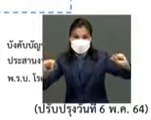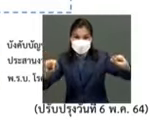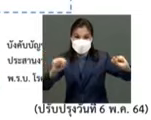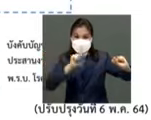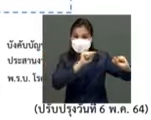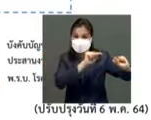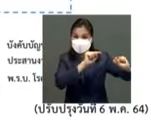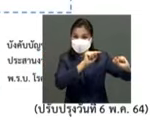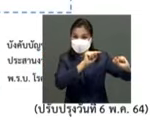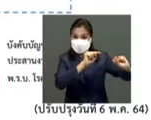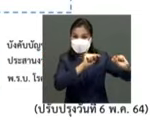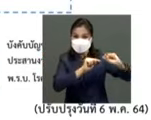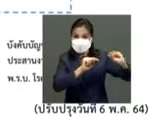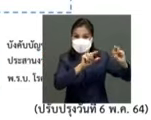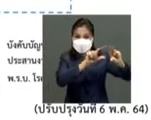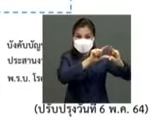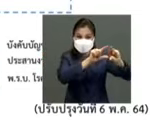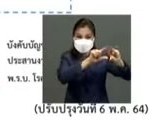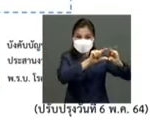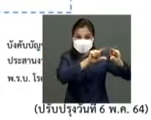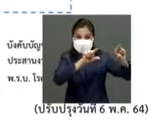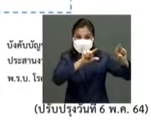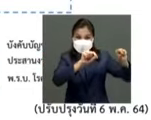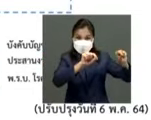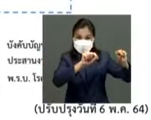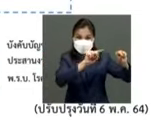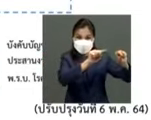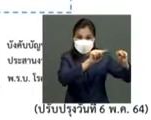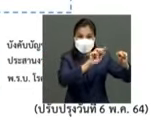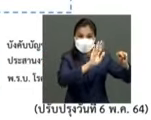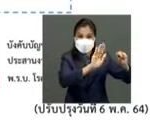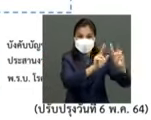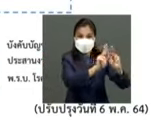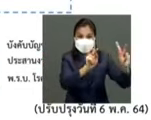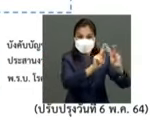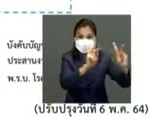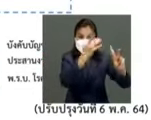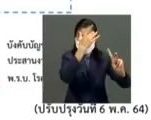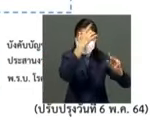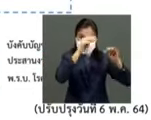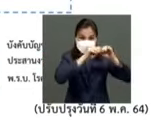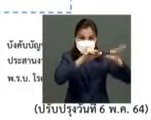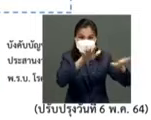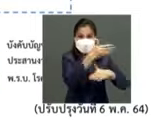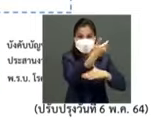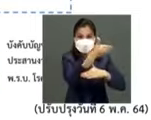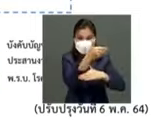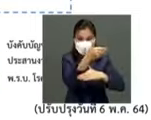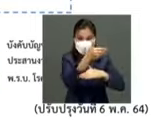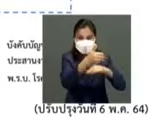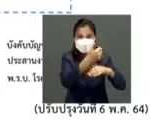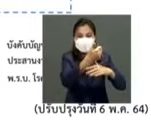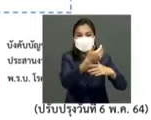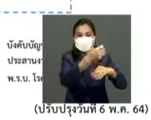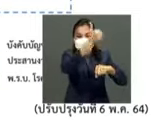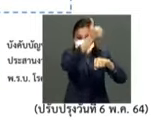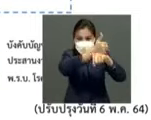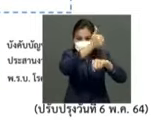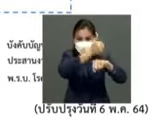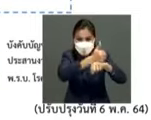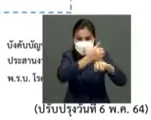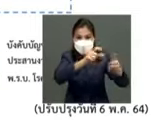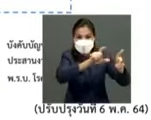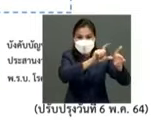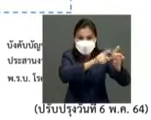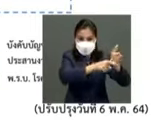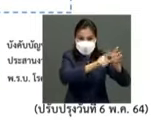คติดต่อจังประธานโทษครับคณะกรรมการโรคติดต่อแห่งชาติคณะกรรมการต่างๆที่ผอ.สบค.แต่งตั้งและสำนักงานเลขาธิ